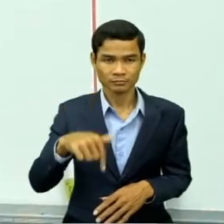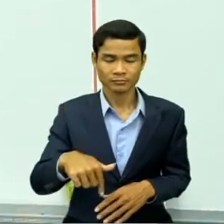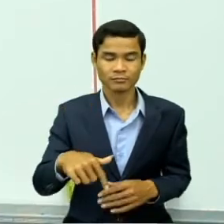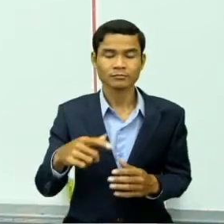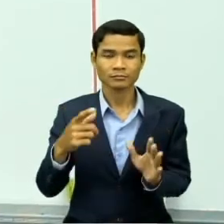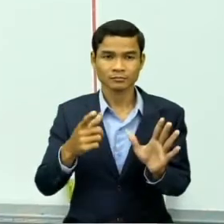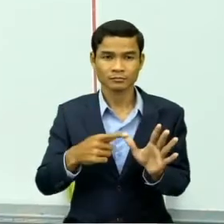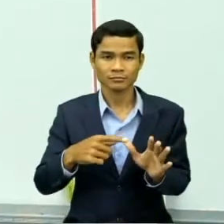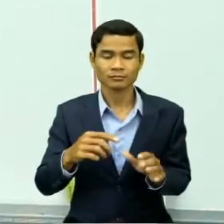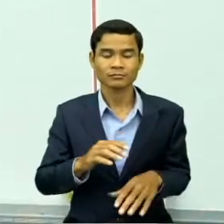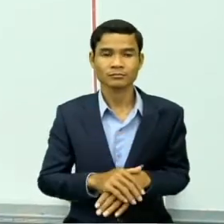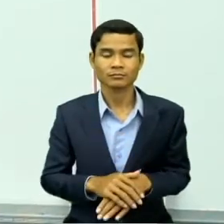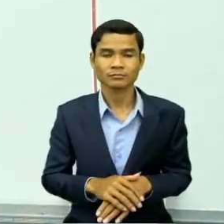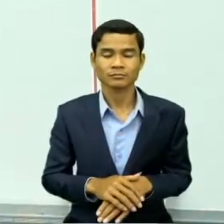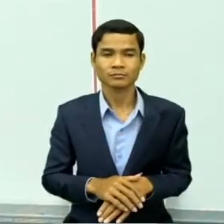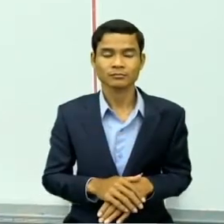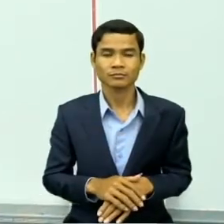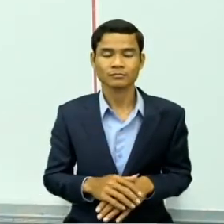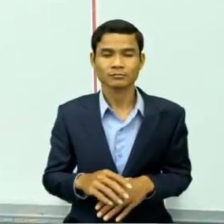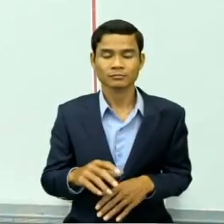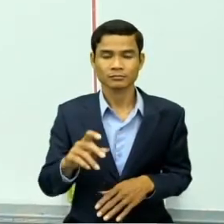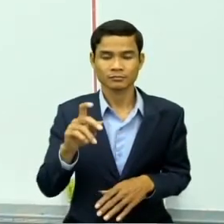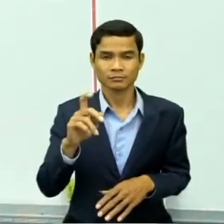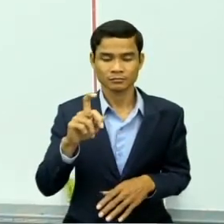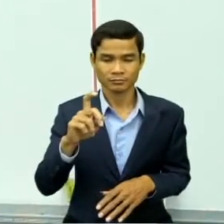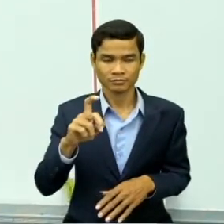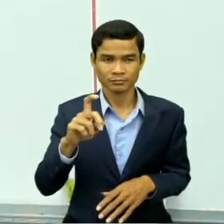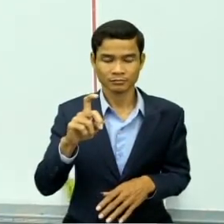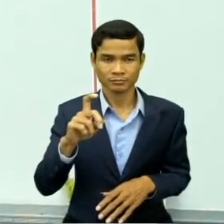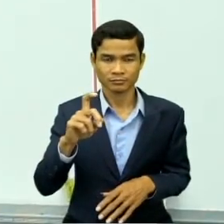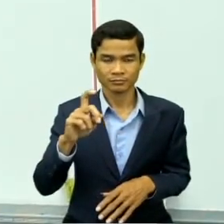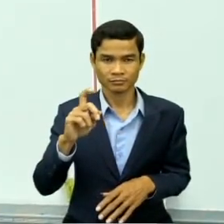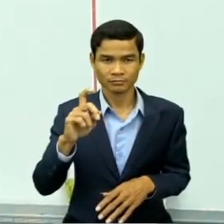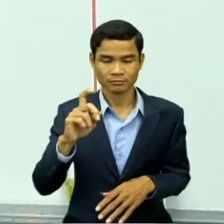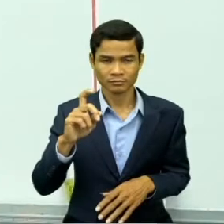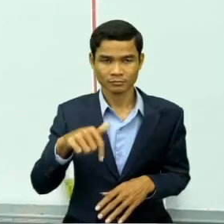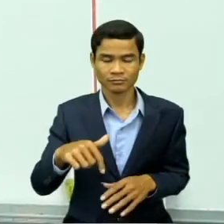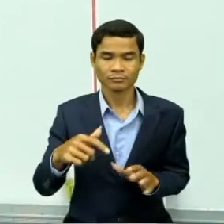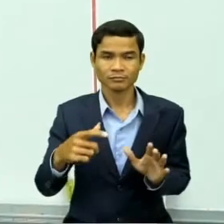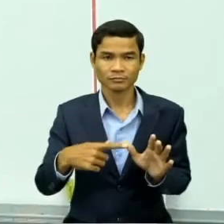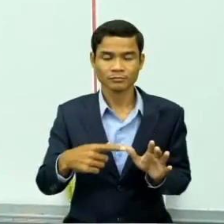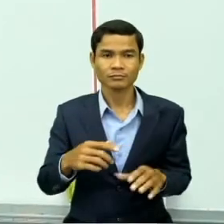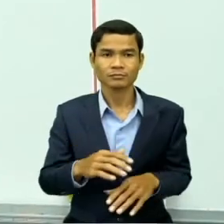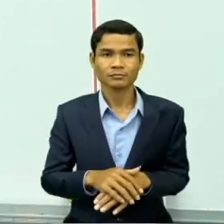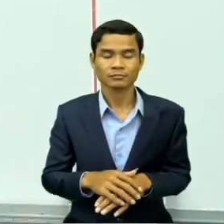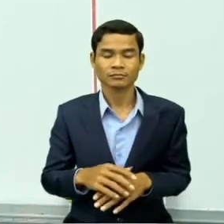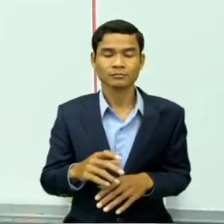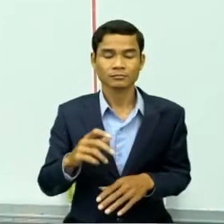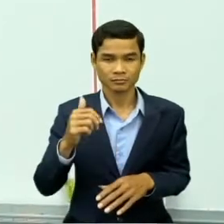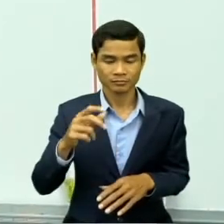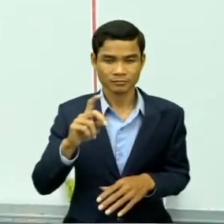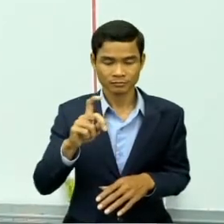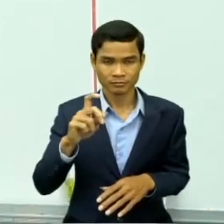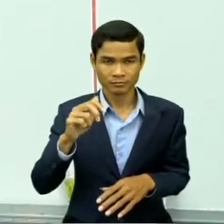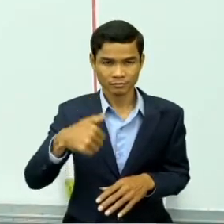ផ្ងអៀផ្ងៀចាកូន